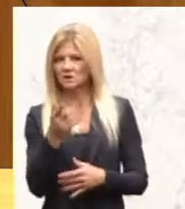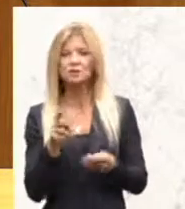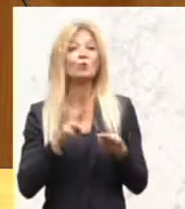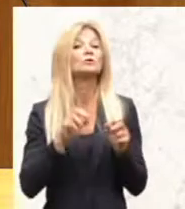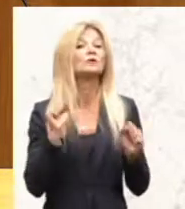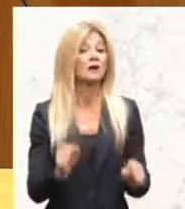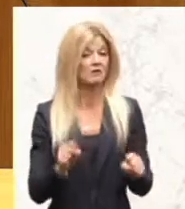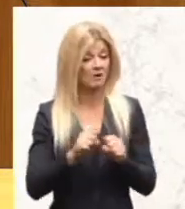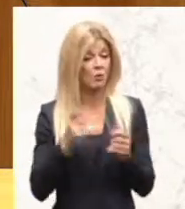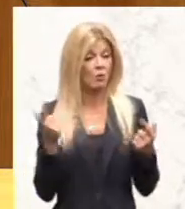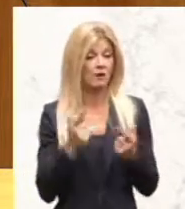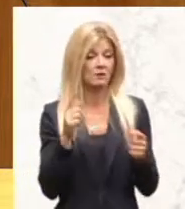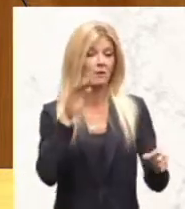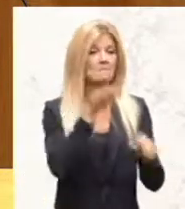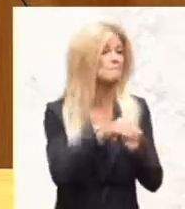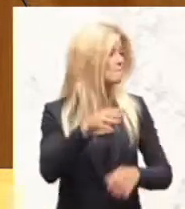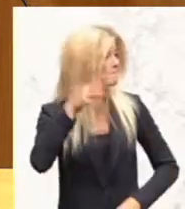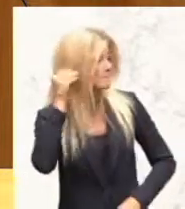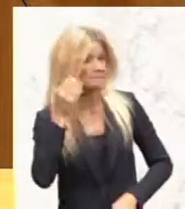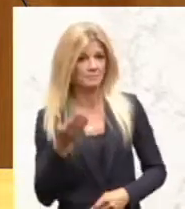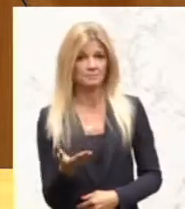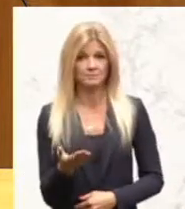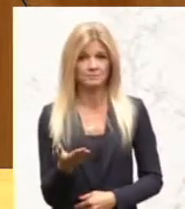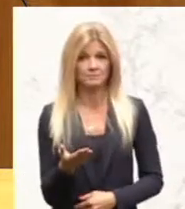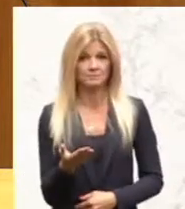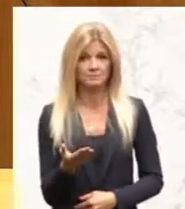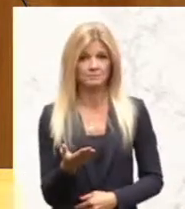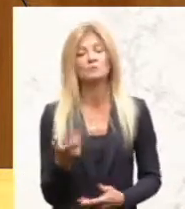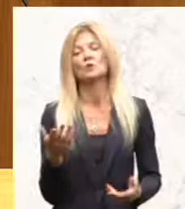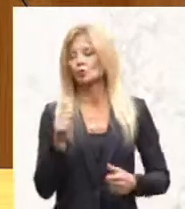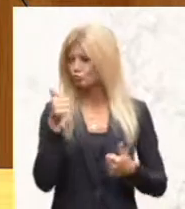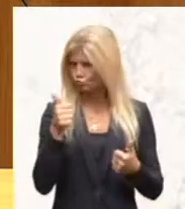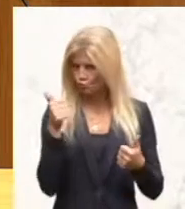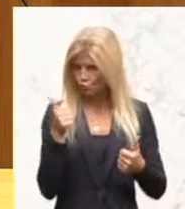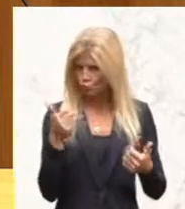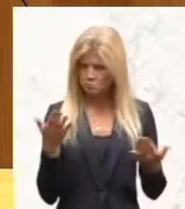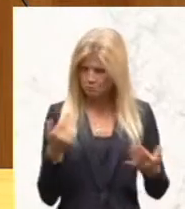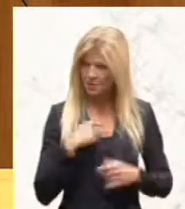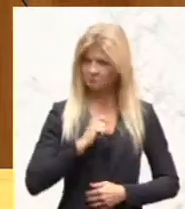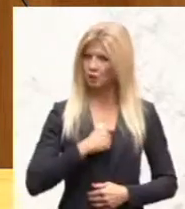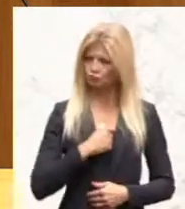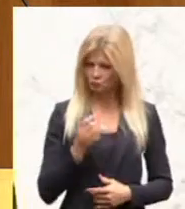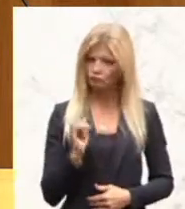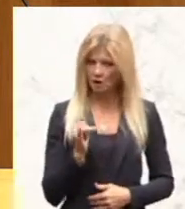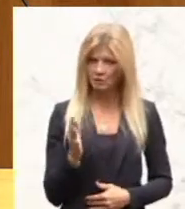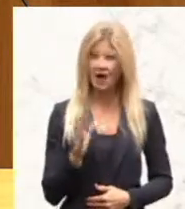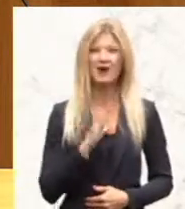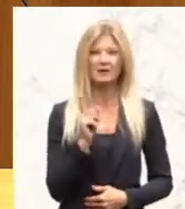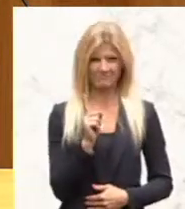abgehört werden kann und so weiter. Ne? Ist ja durchaus ein hehrer Vorsatz. Nur die